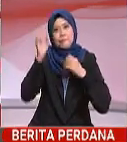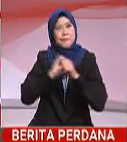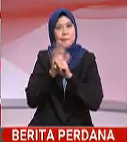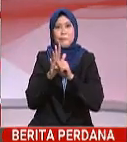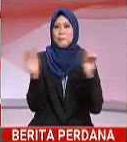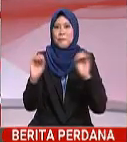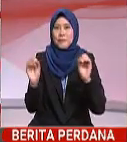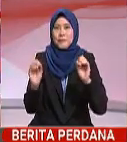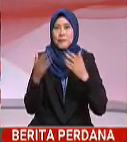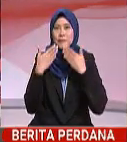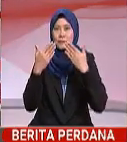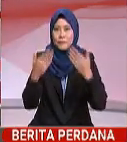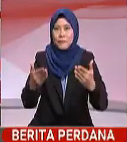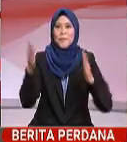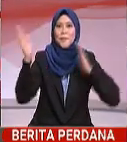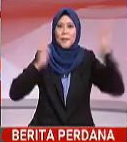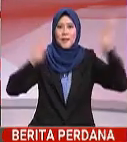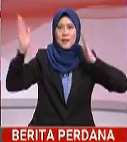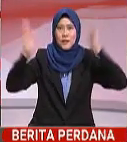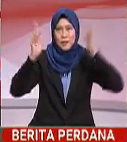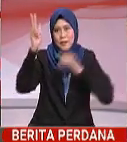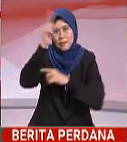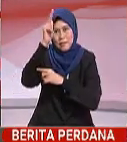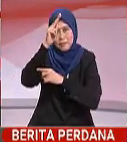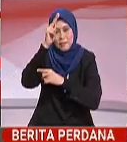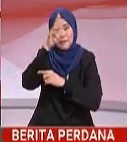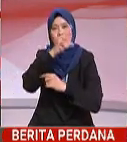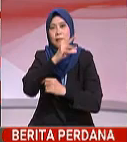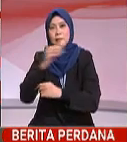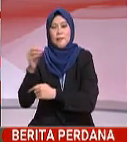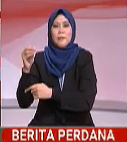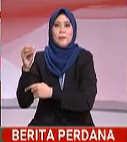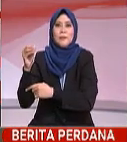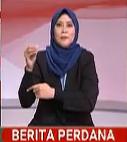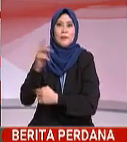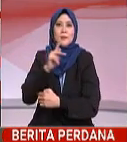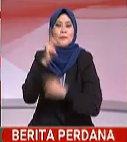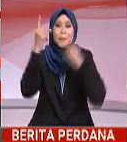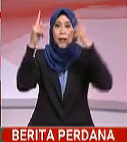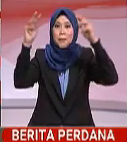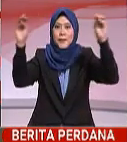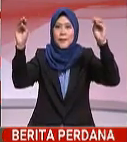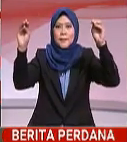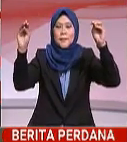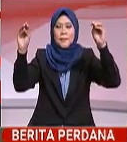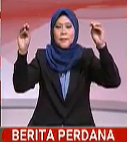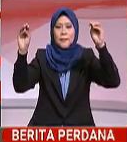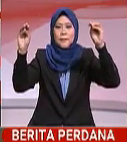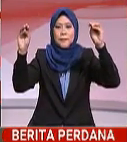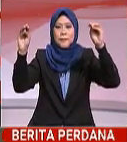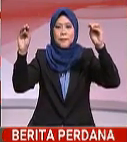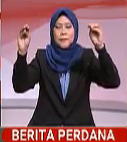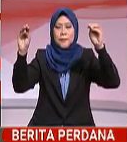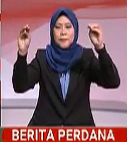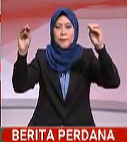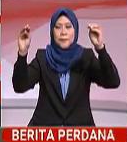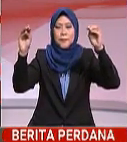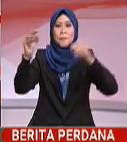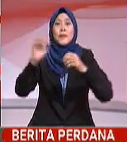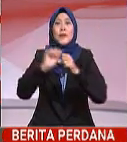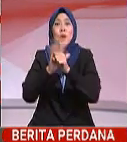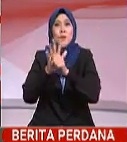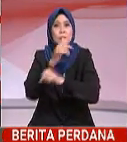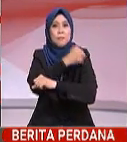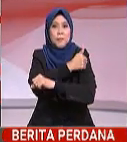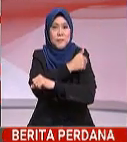ini. Terima kasih Malaysia Government and Malaysia Giria Menteri. Ini COVID injection